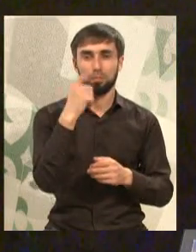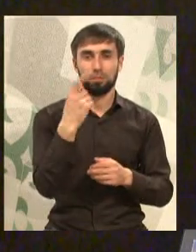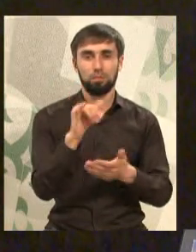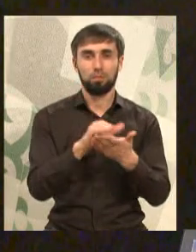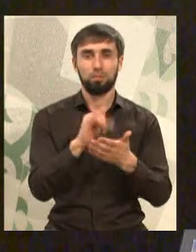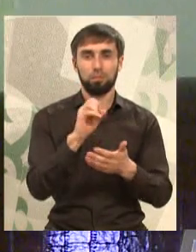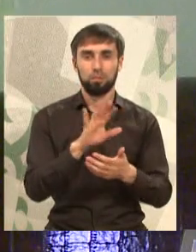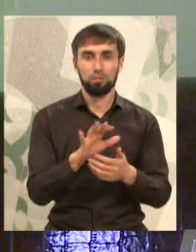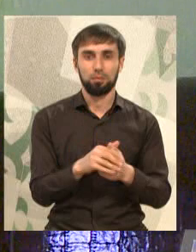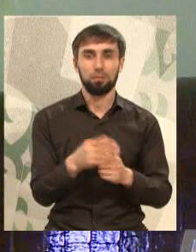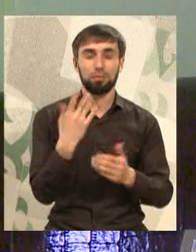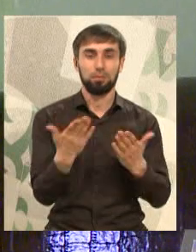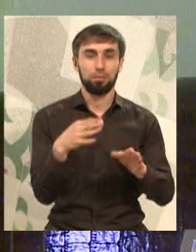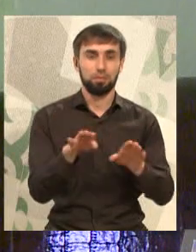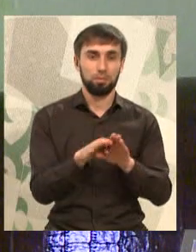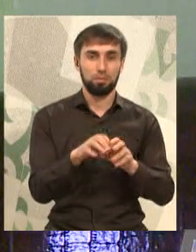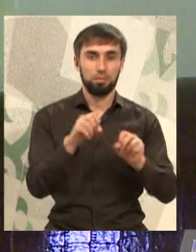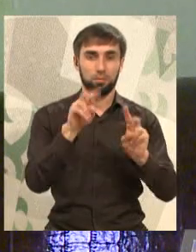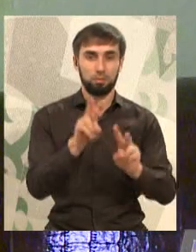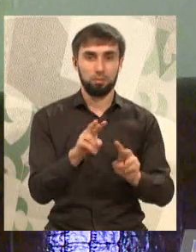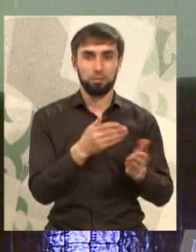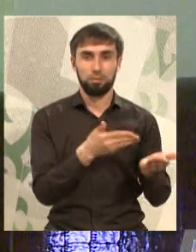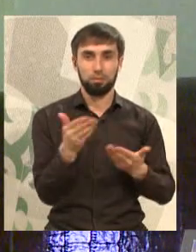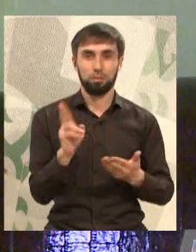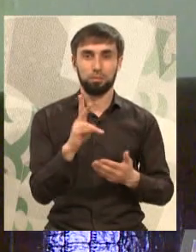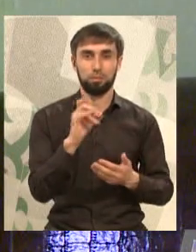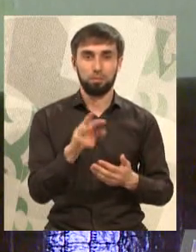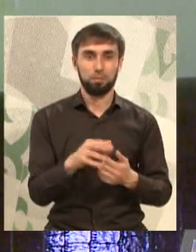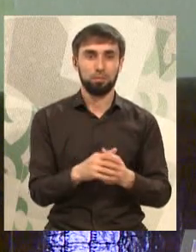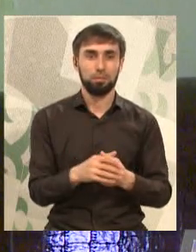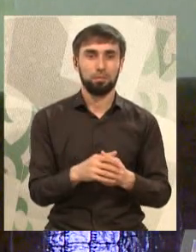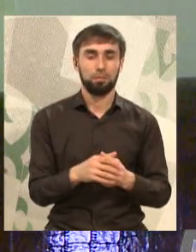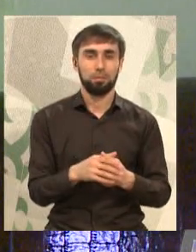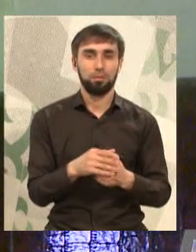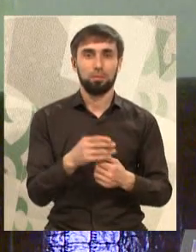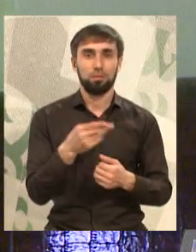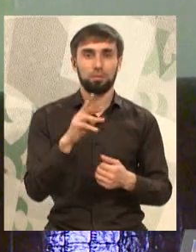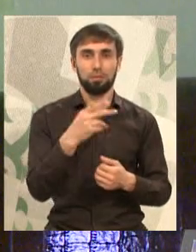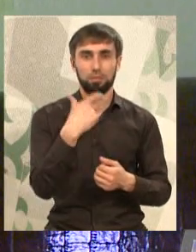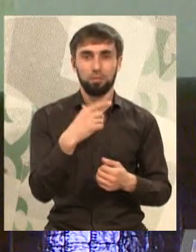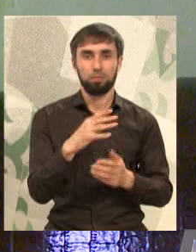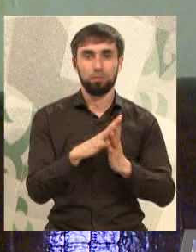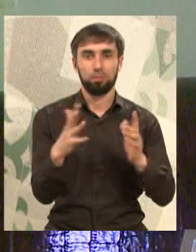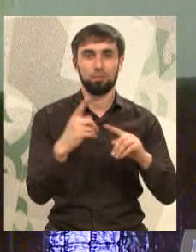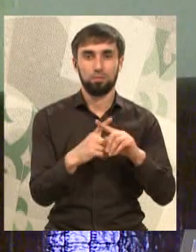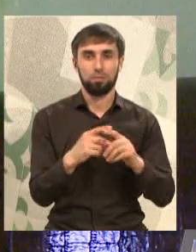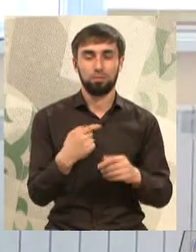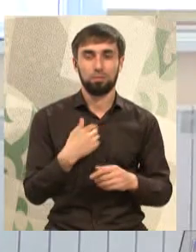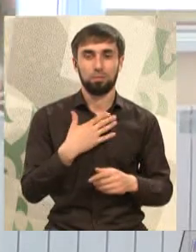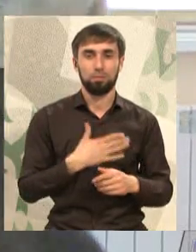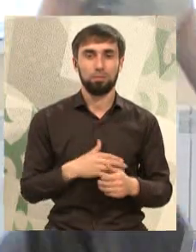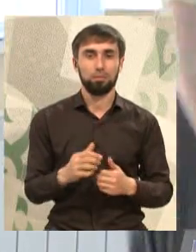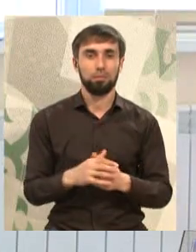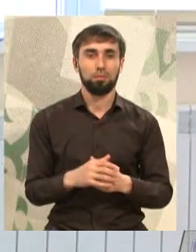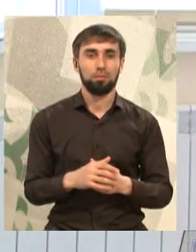Если таких хороших специалистов приглашают к нам, это для нас большой плюс. Мне кажется, я довольна.